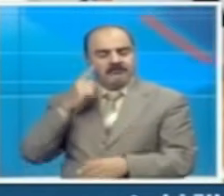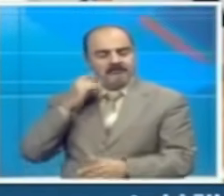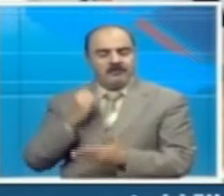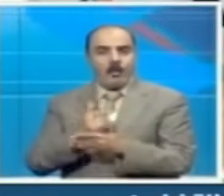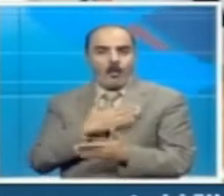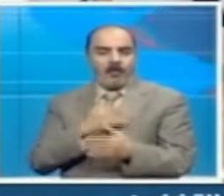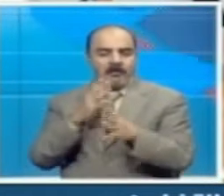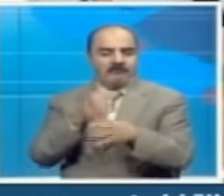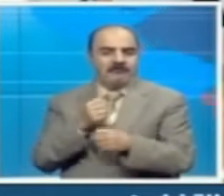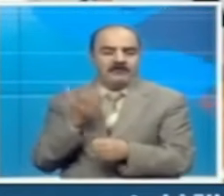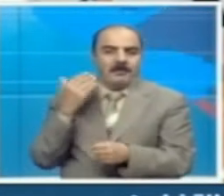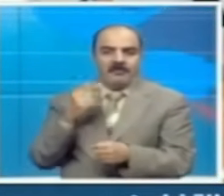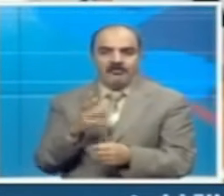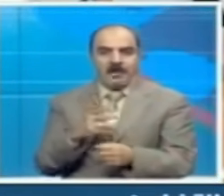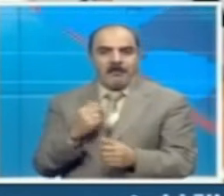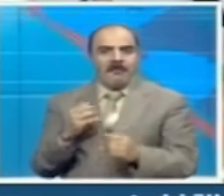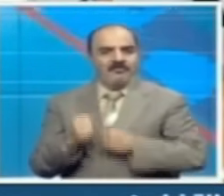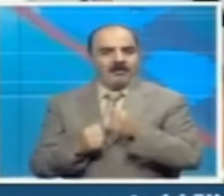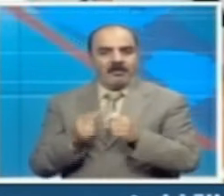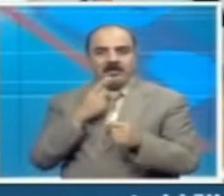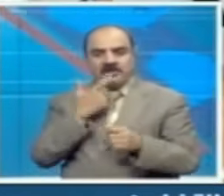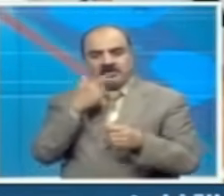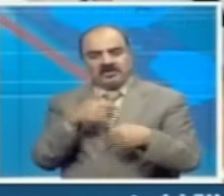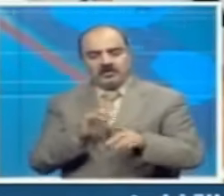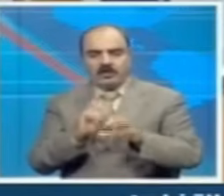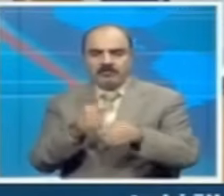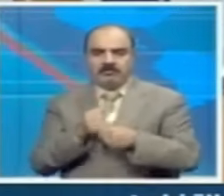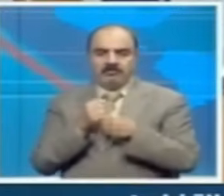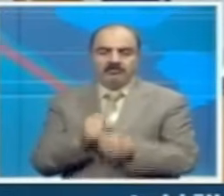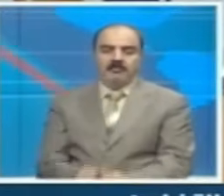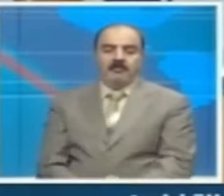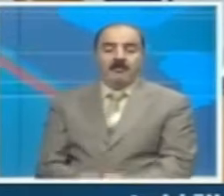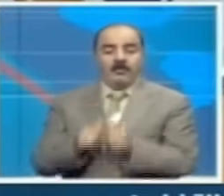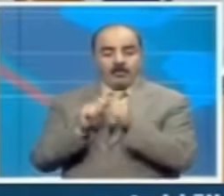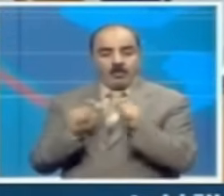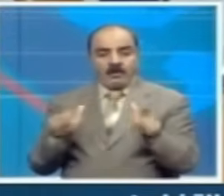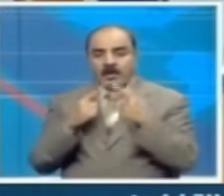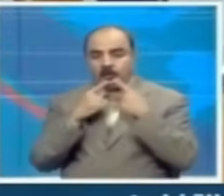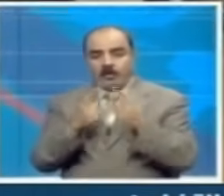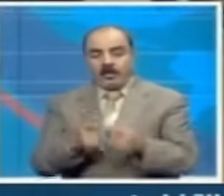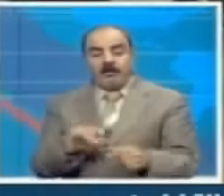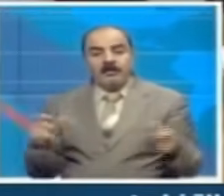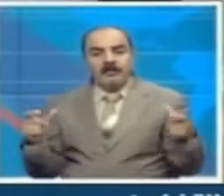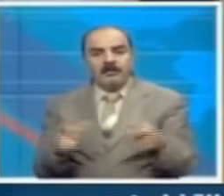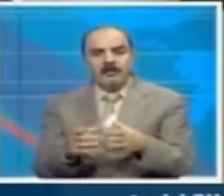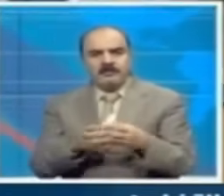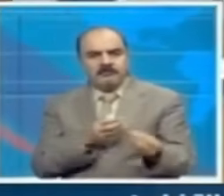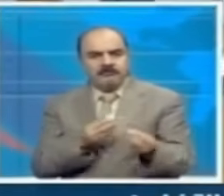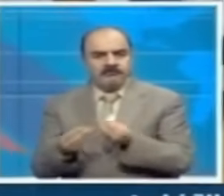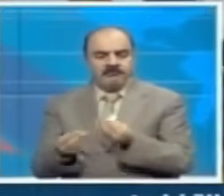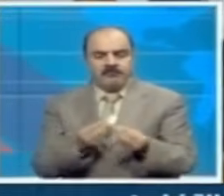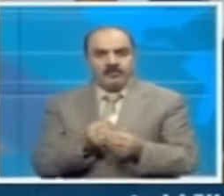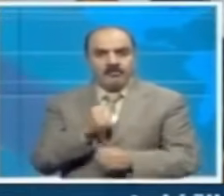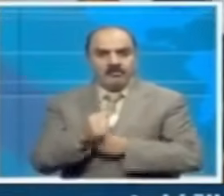الدولة تجاه مواطنيها في هذه الشريحة العمرية. وأوضح المتحدث الرسمي أن الاجتماع تناول أيضا